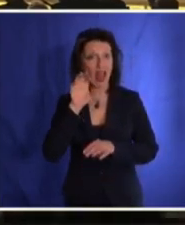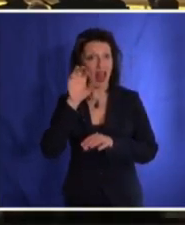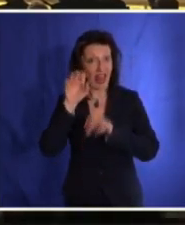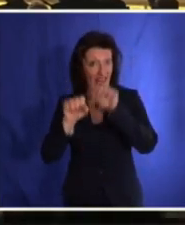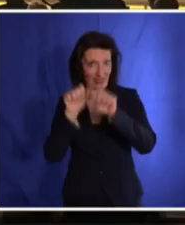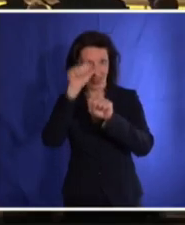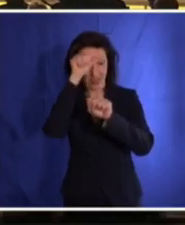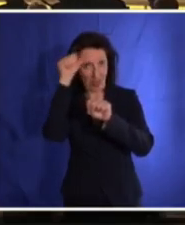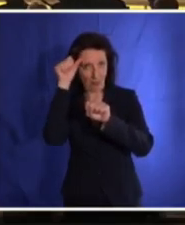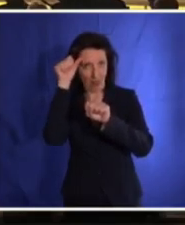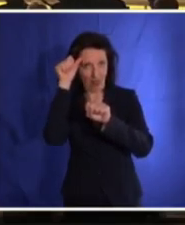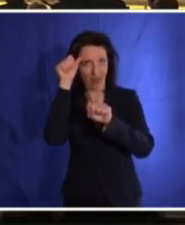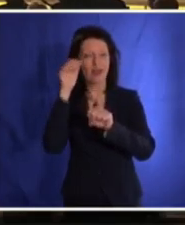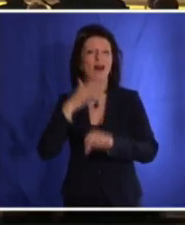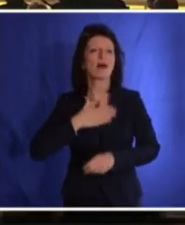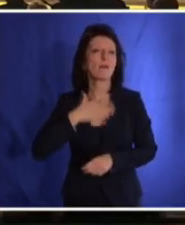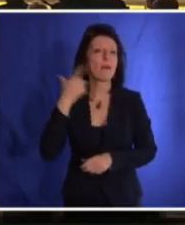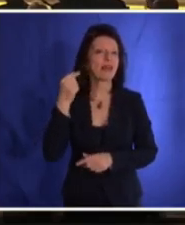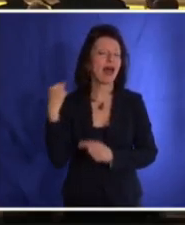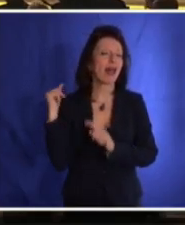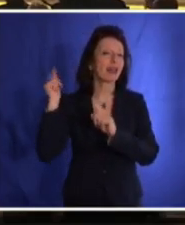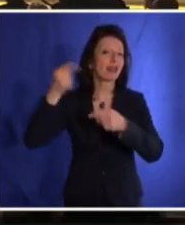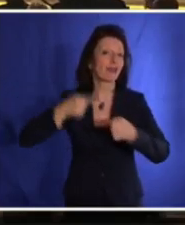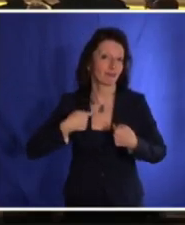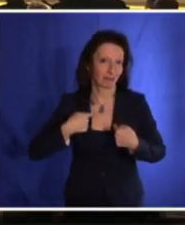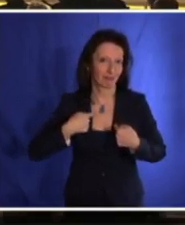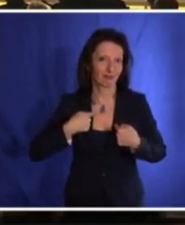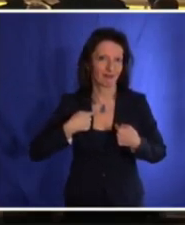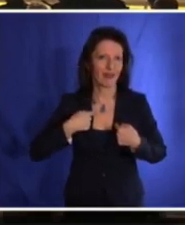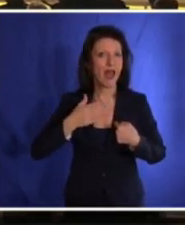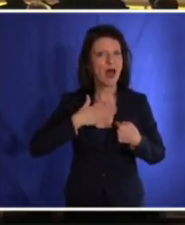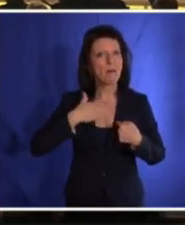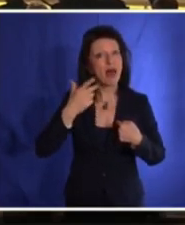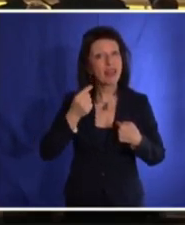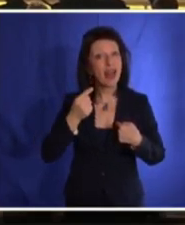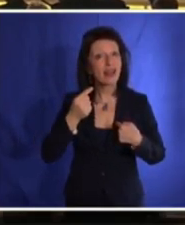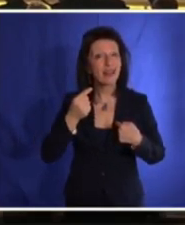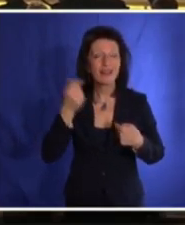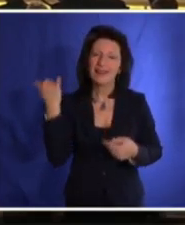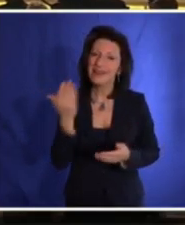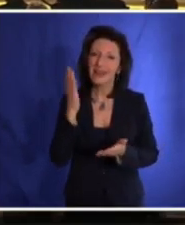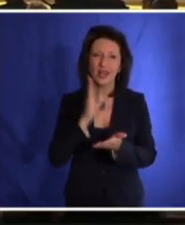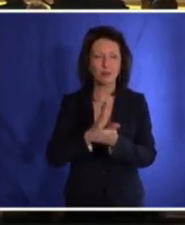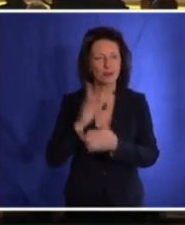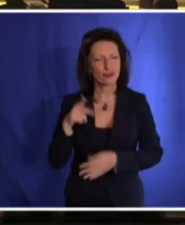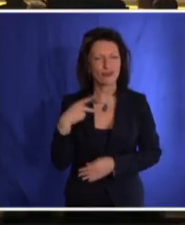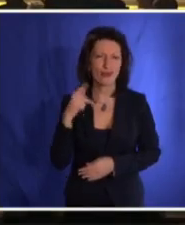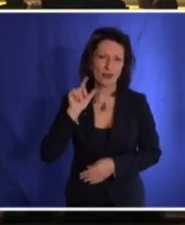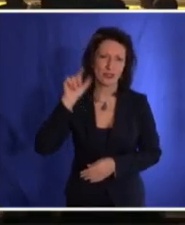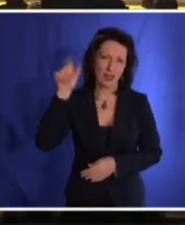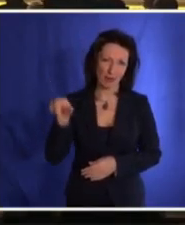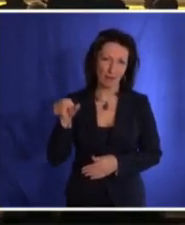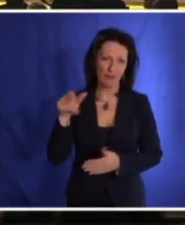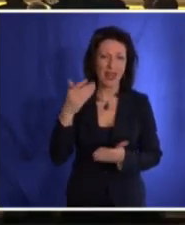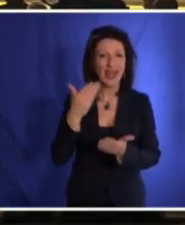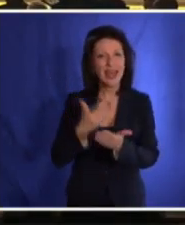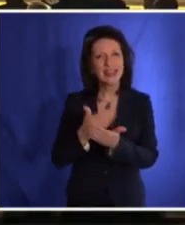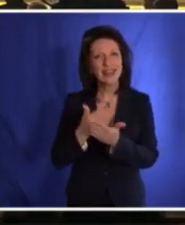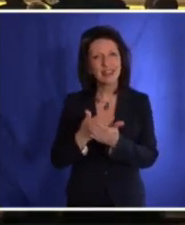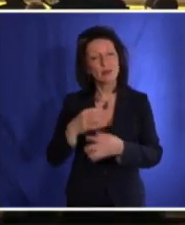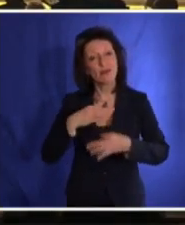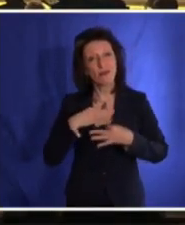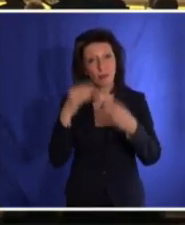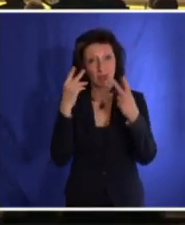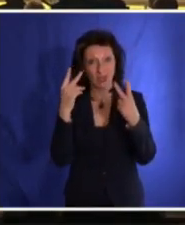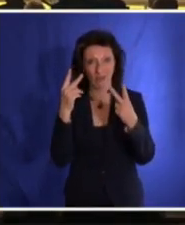von meinen Eltern. Und ich war schon immer sehr stolz auf meine Eltern und deswegen war es mir auch wichtig, nach meiner